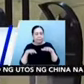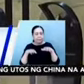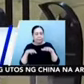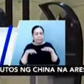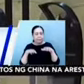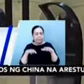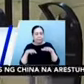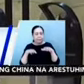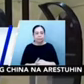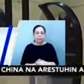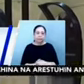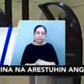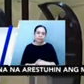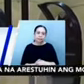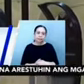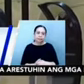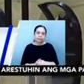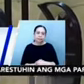mere parang